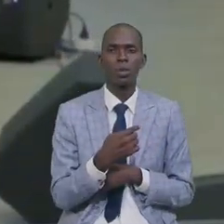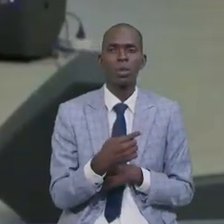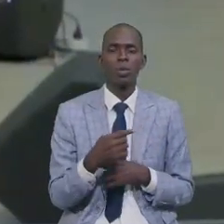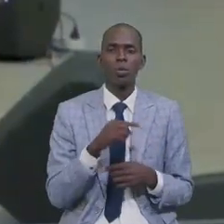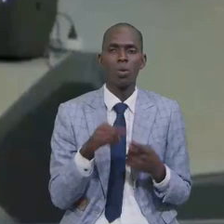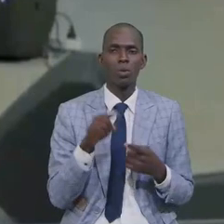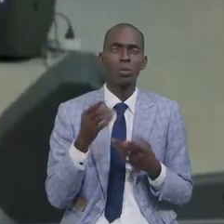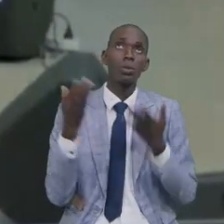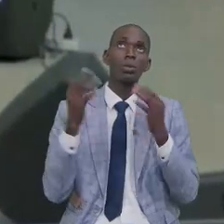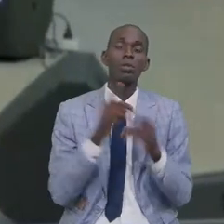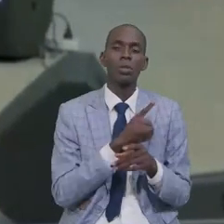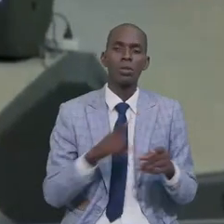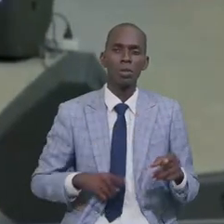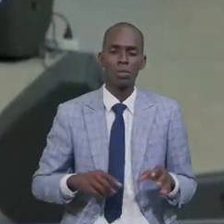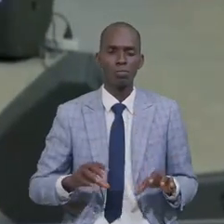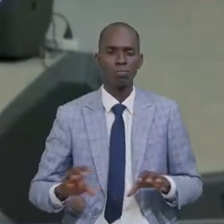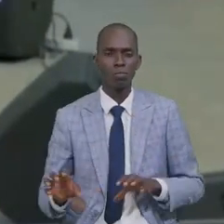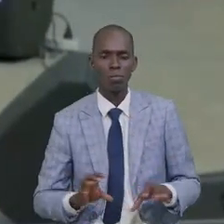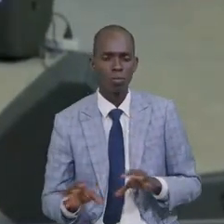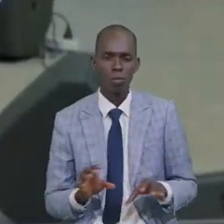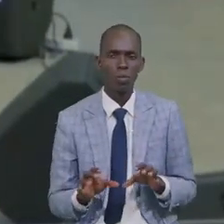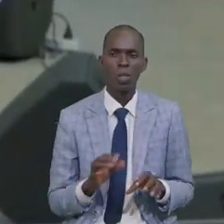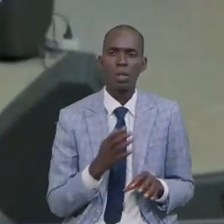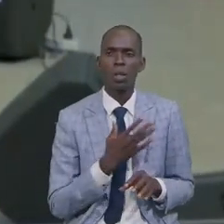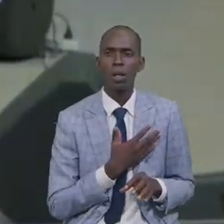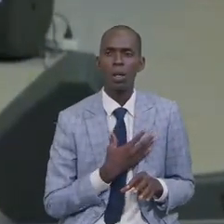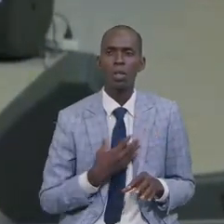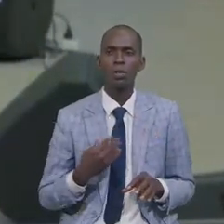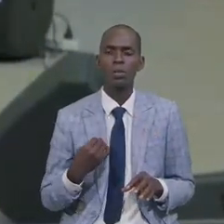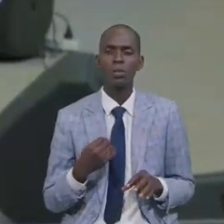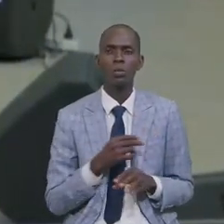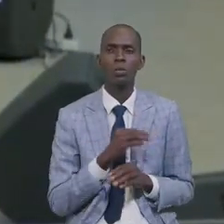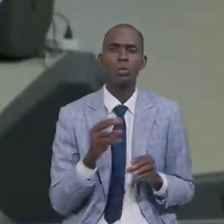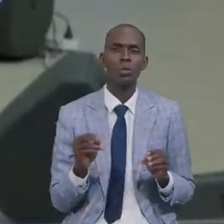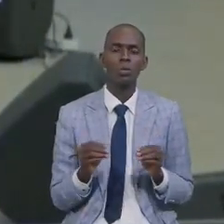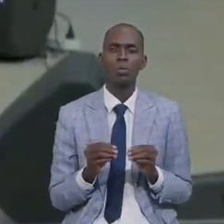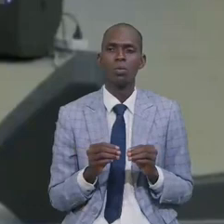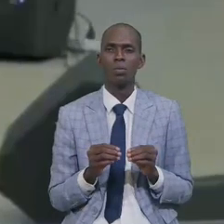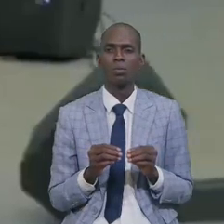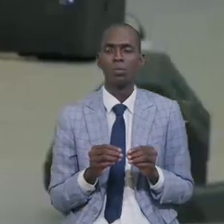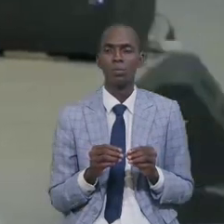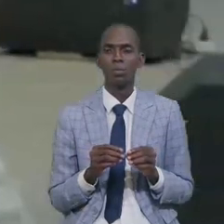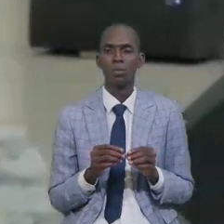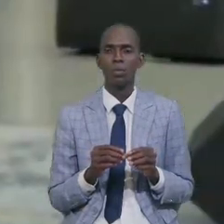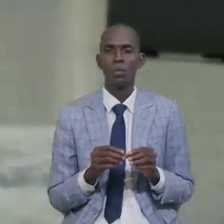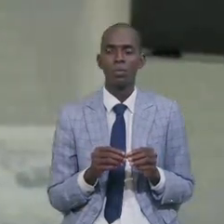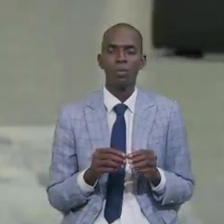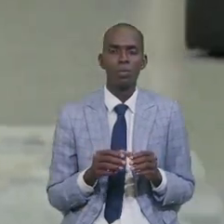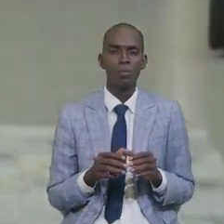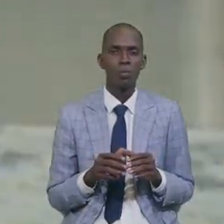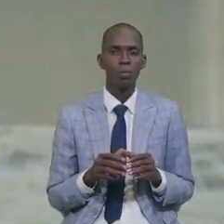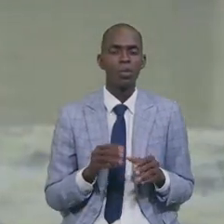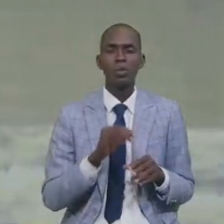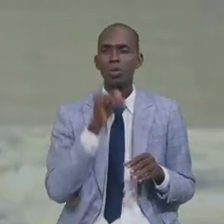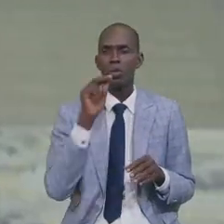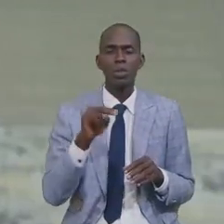Seigneur était active et vibrante dans ta vie. Où tu marchais dans l'amour de Dieu.